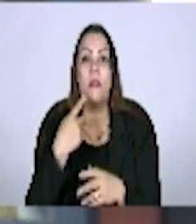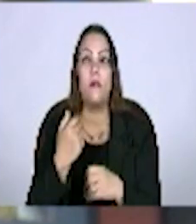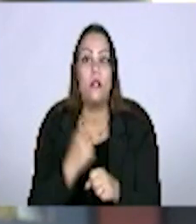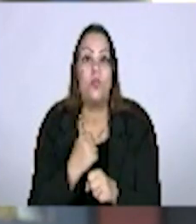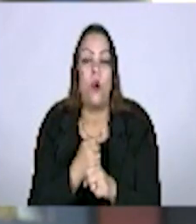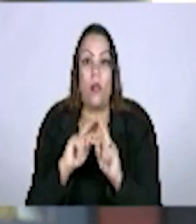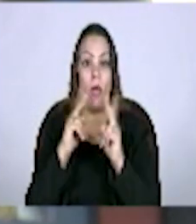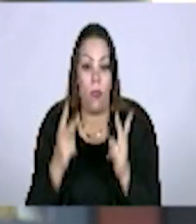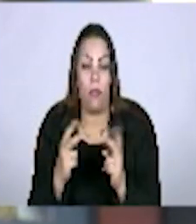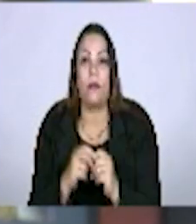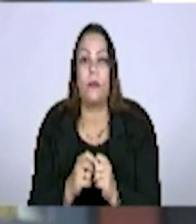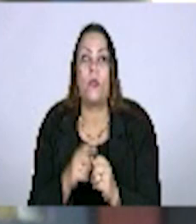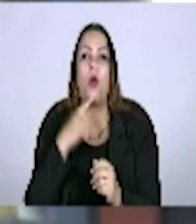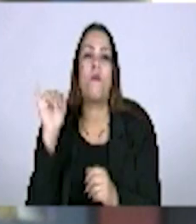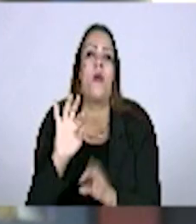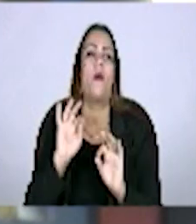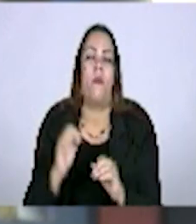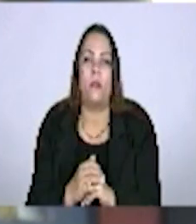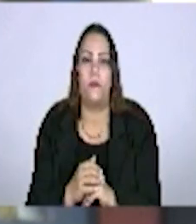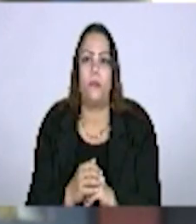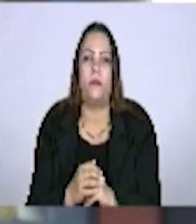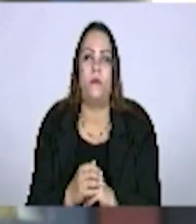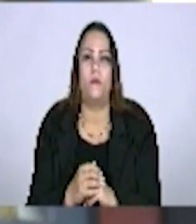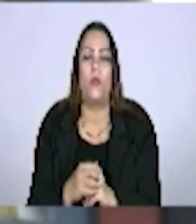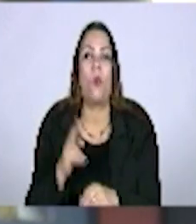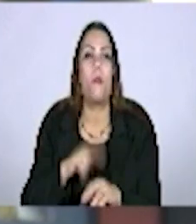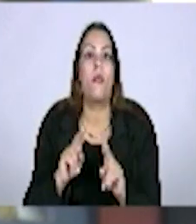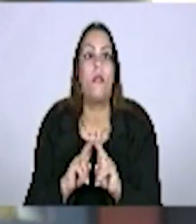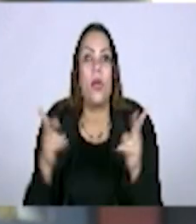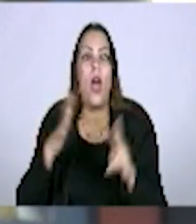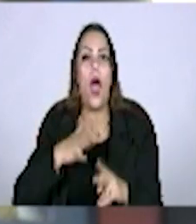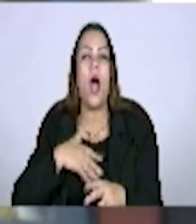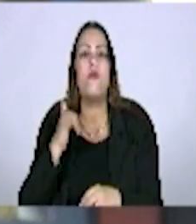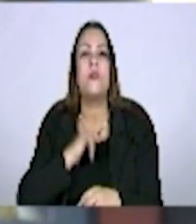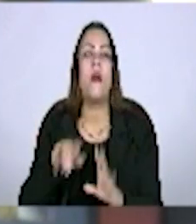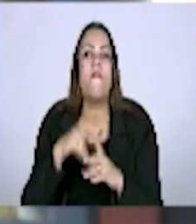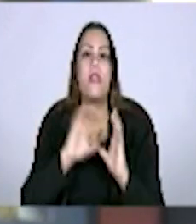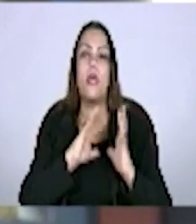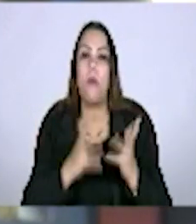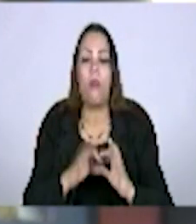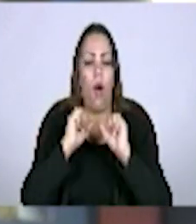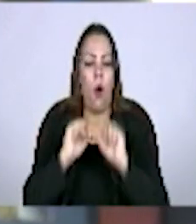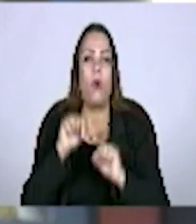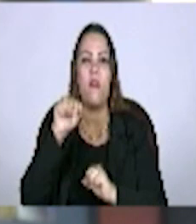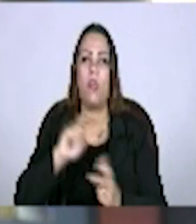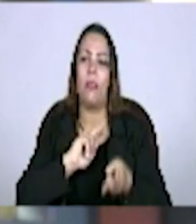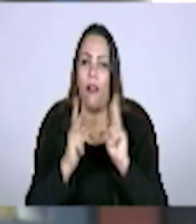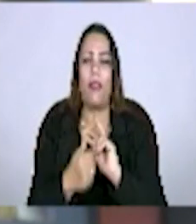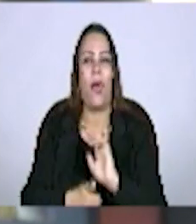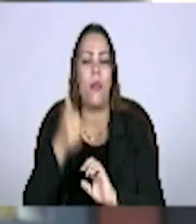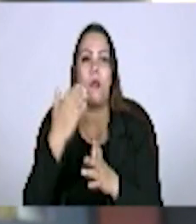التغيير دي عمليه مهمه والتغيير يحتاج الى دائما الى ناس مؤمنه بهذا التغيير اللي